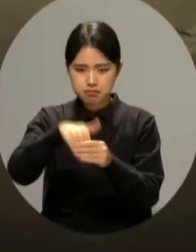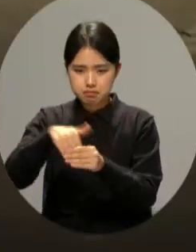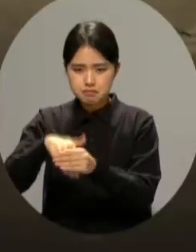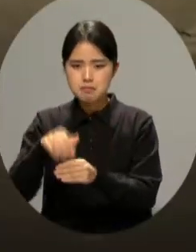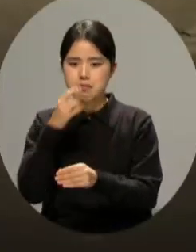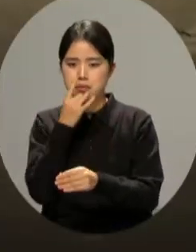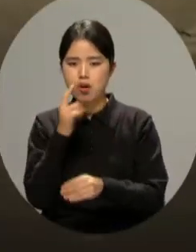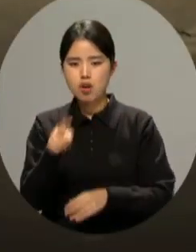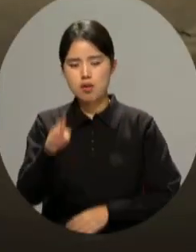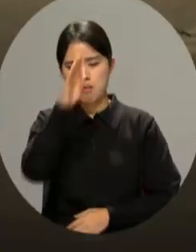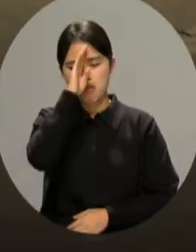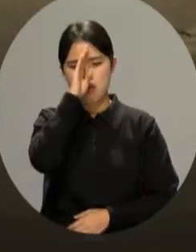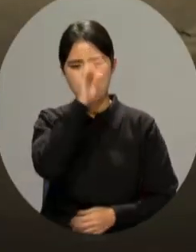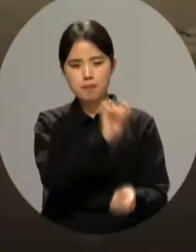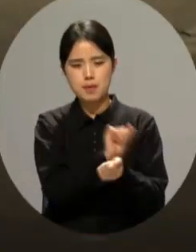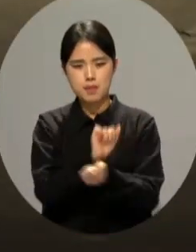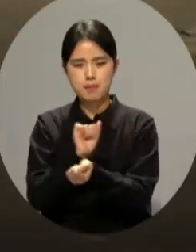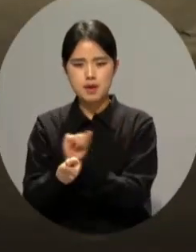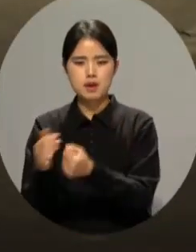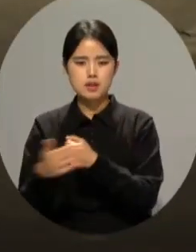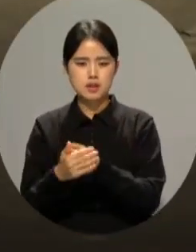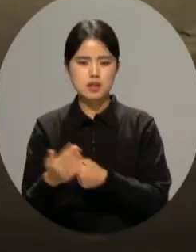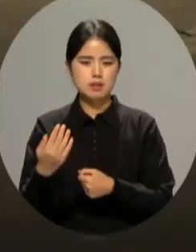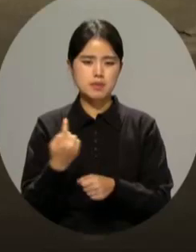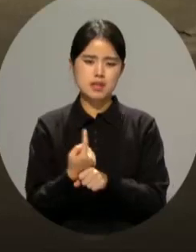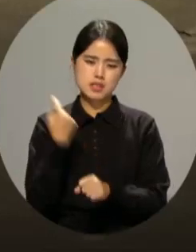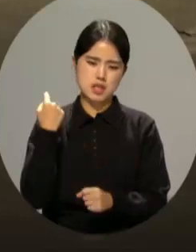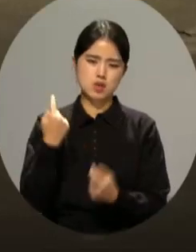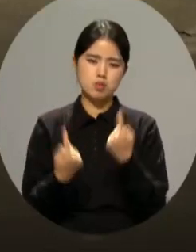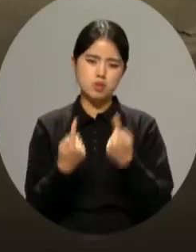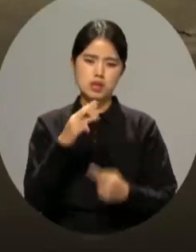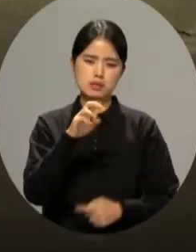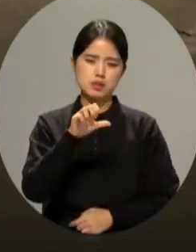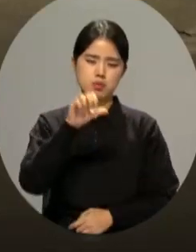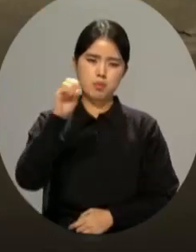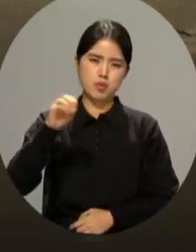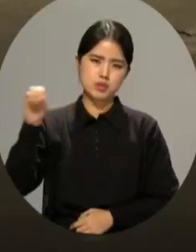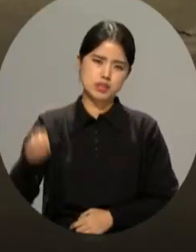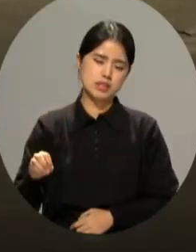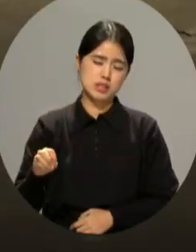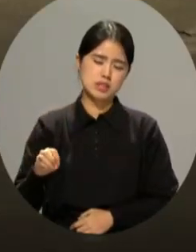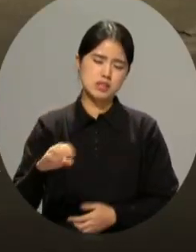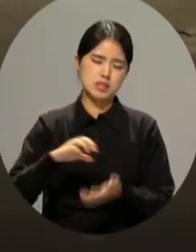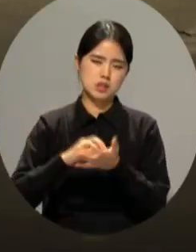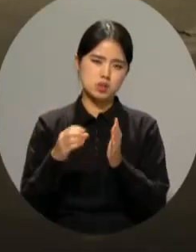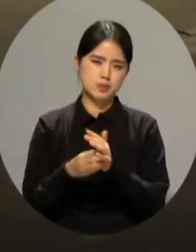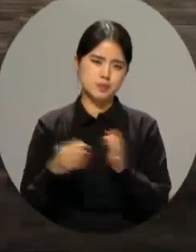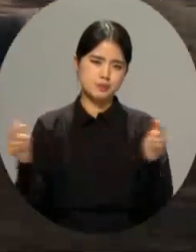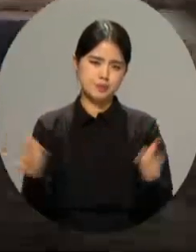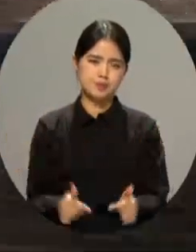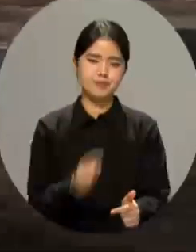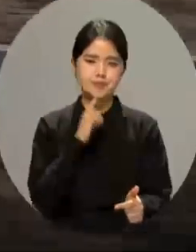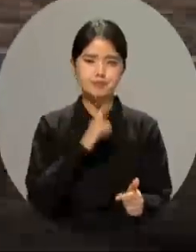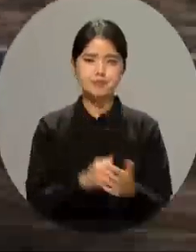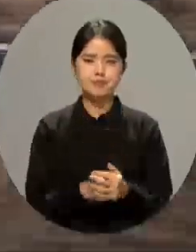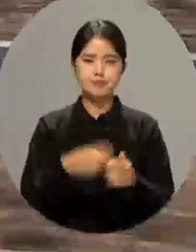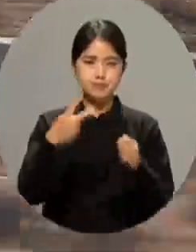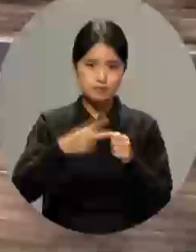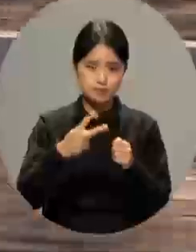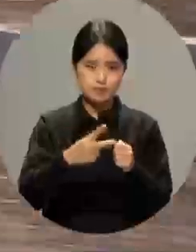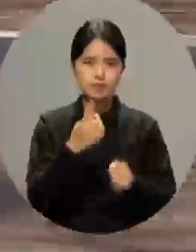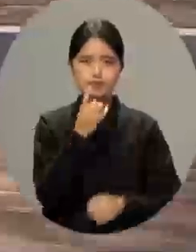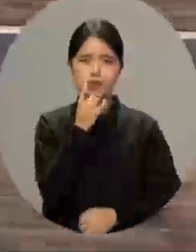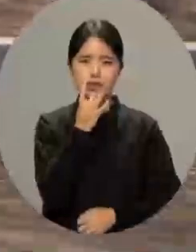지금 병에 와가지고 지금 작년에 비해서 한 35% 정도가 지금 못 드는지. 두 번째는